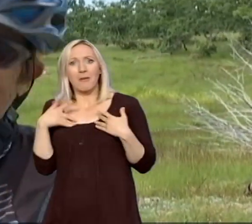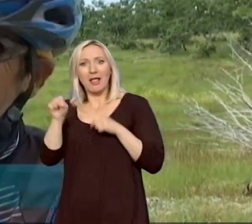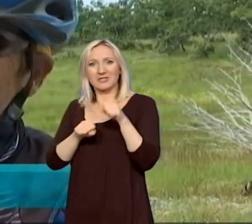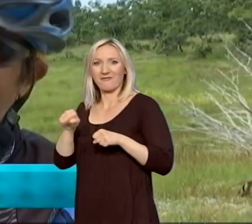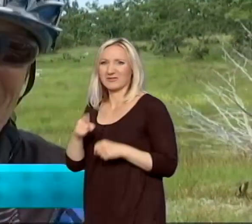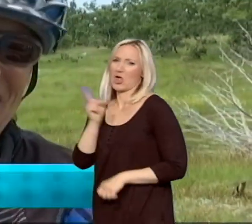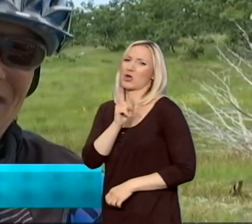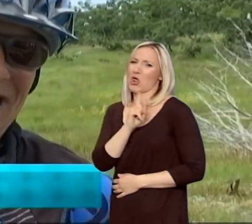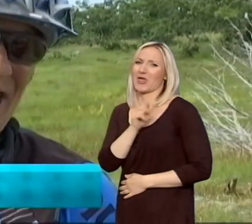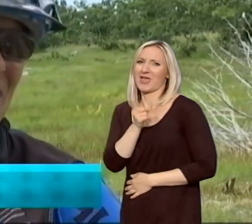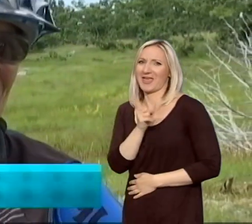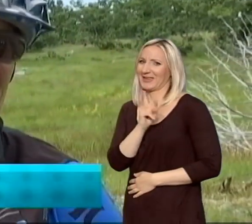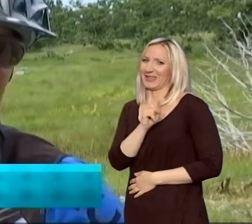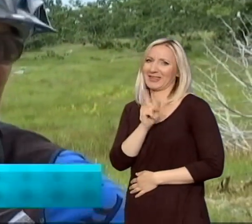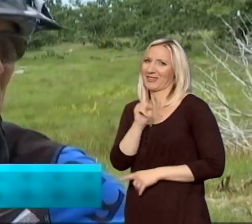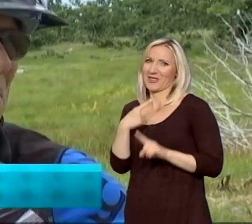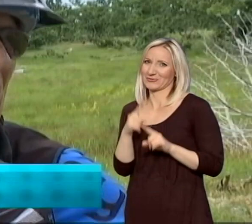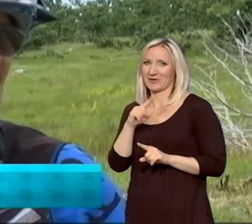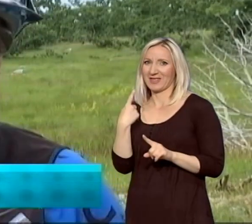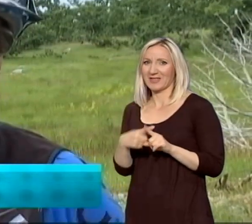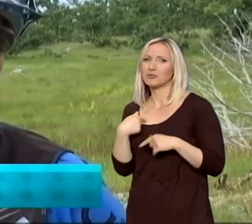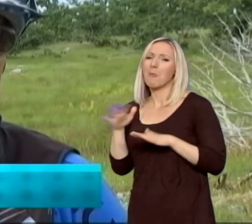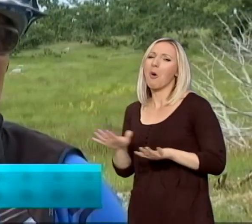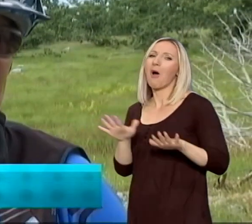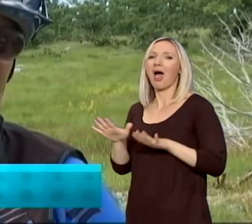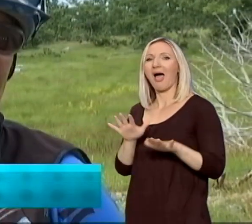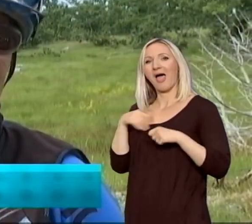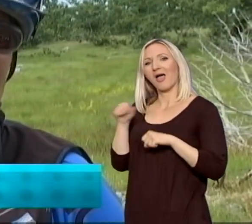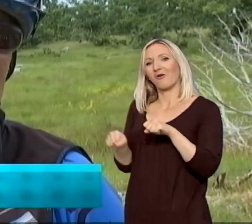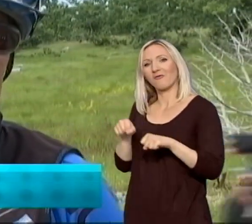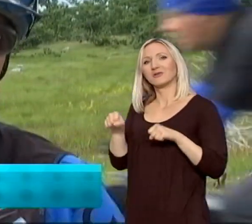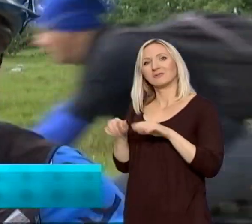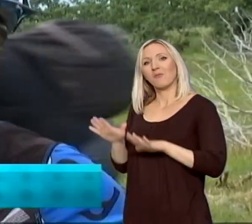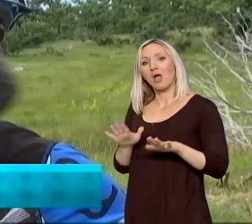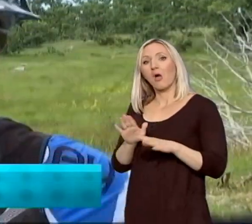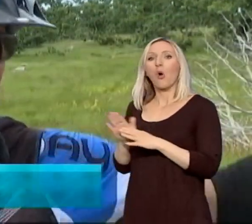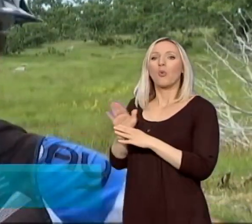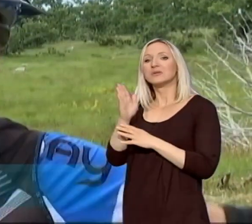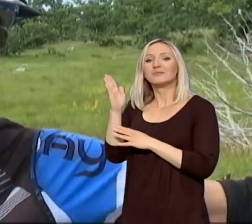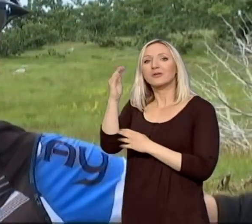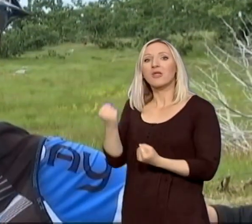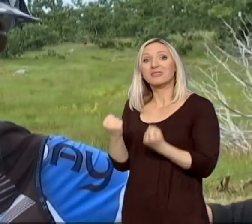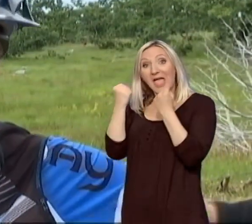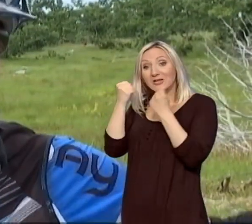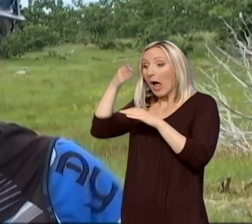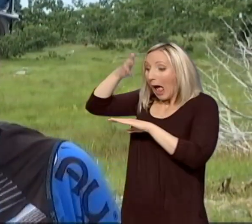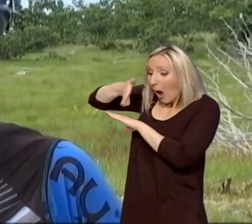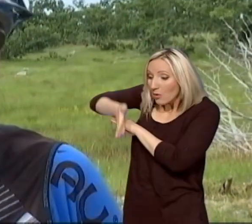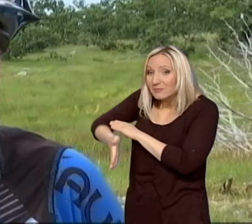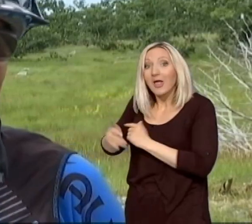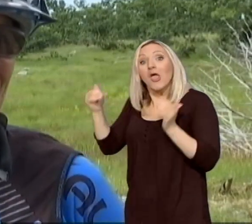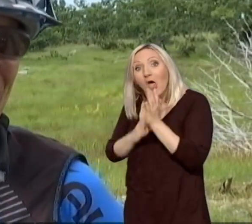ne, nije tako. Sam polako vozim, polako. Uz brdo je teško, niz brdo je još